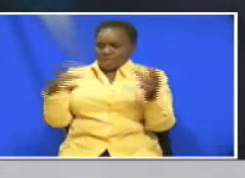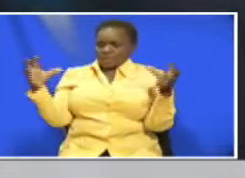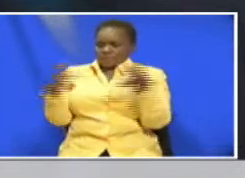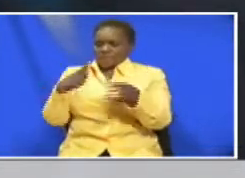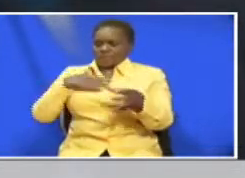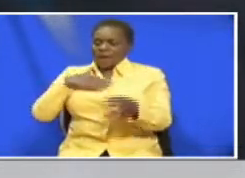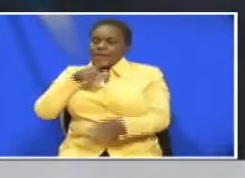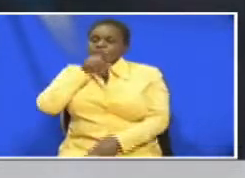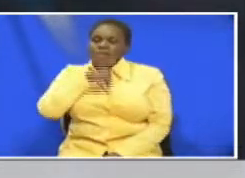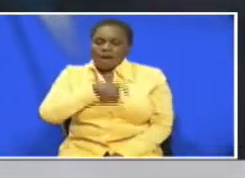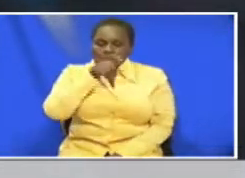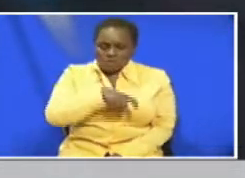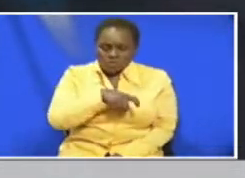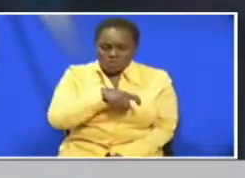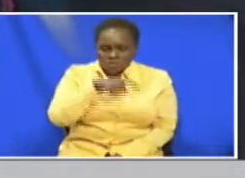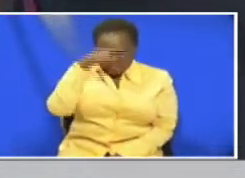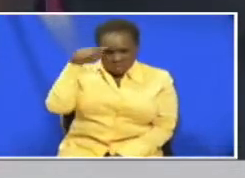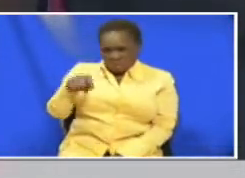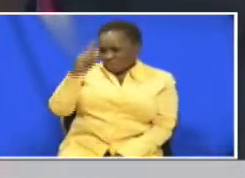chetu cha KANU,